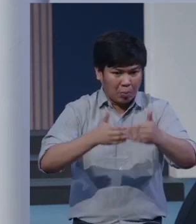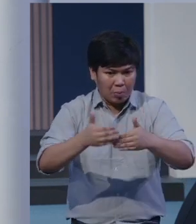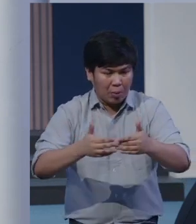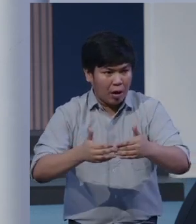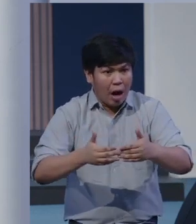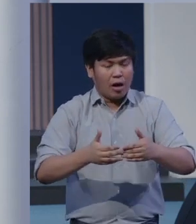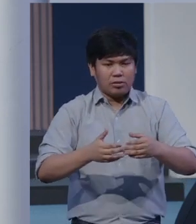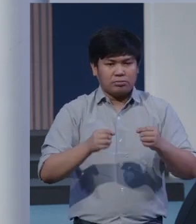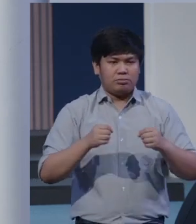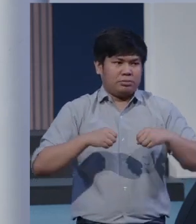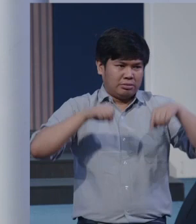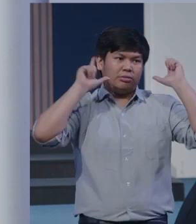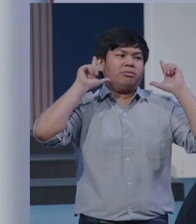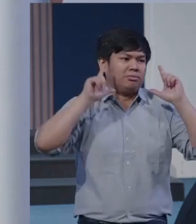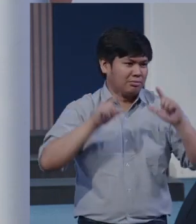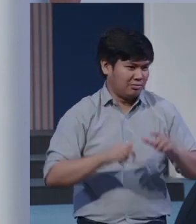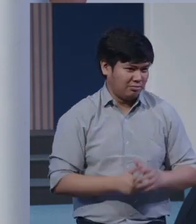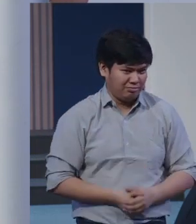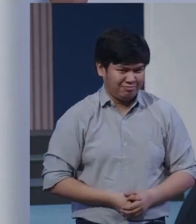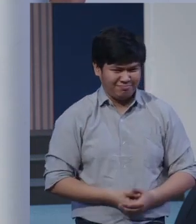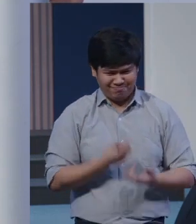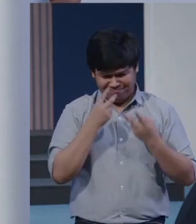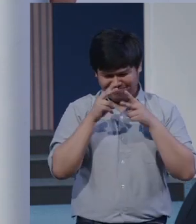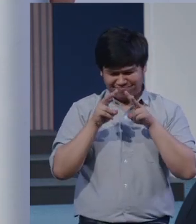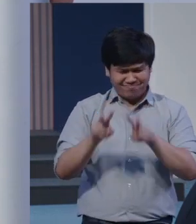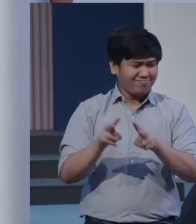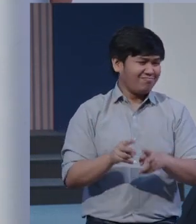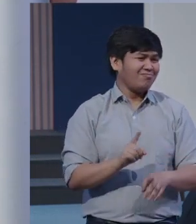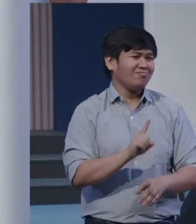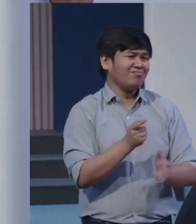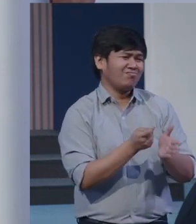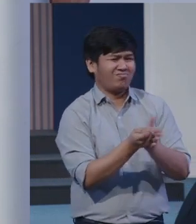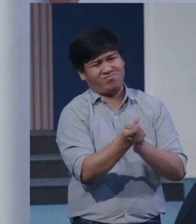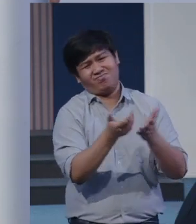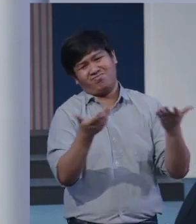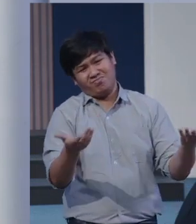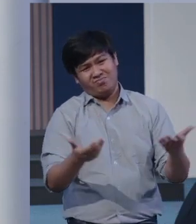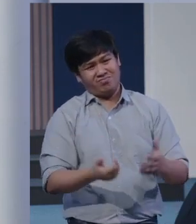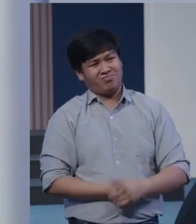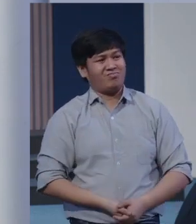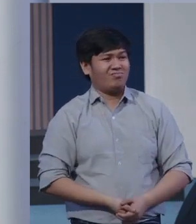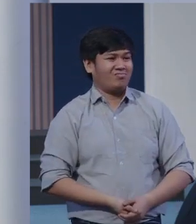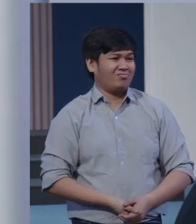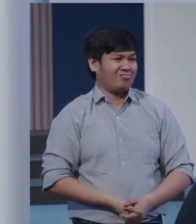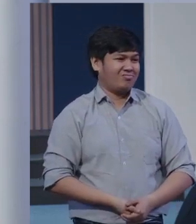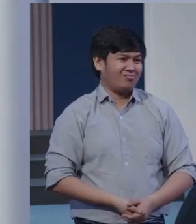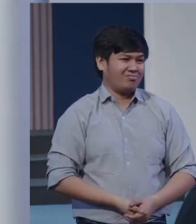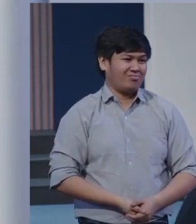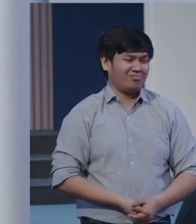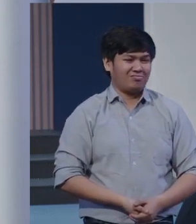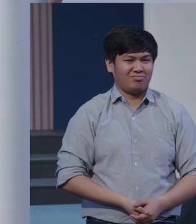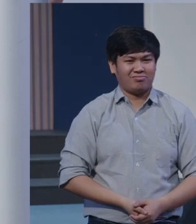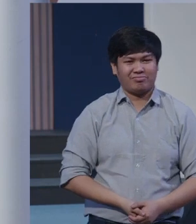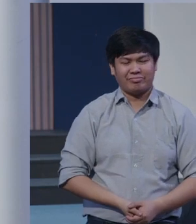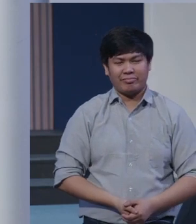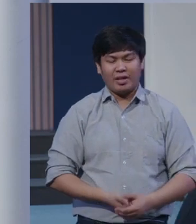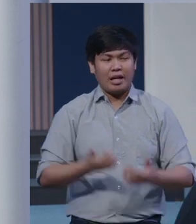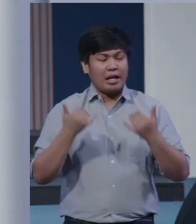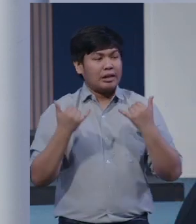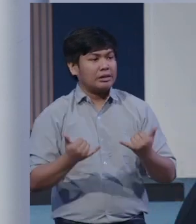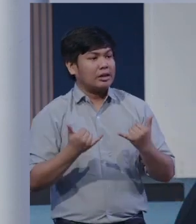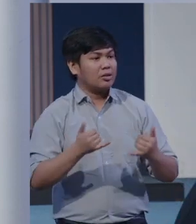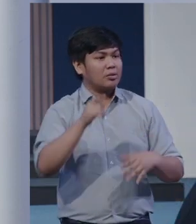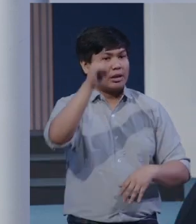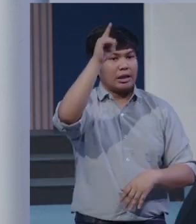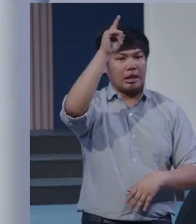kapayapaan justice and peace ang pangako ng Diyos sa kanyang bayan bilang mga Hinirang ng Diyos